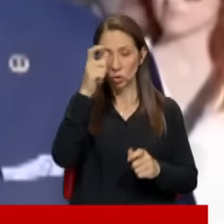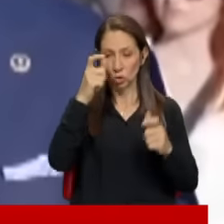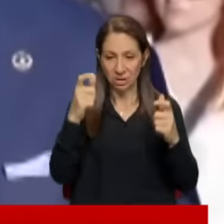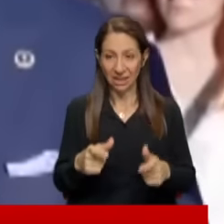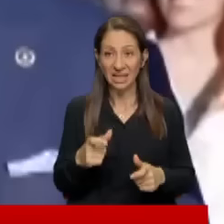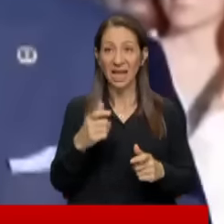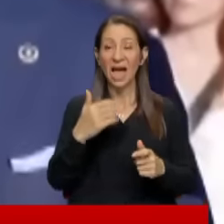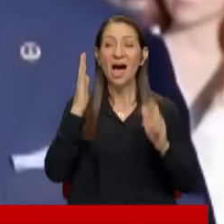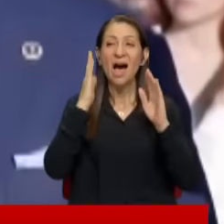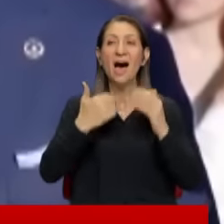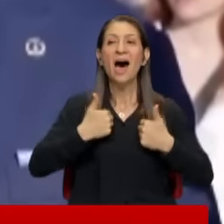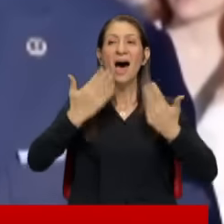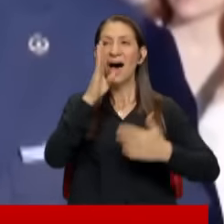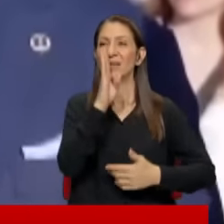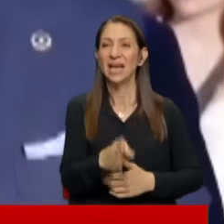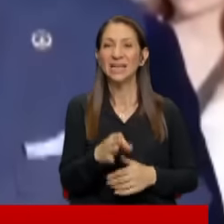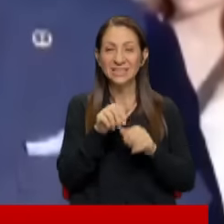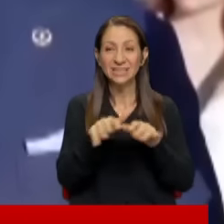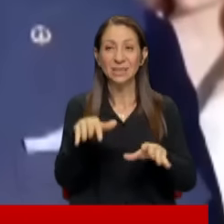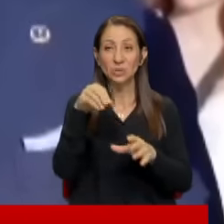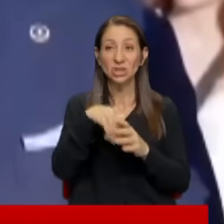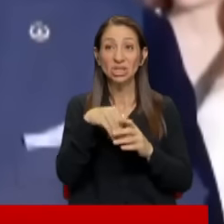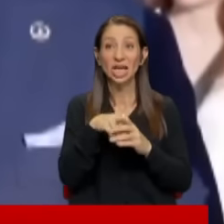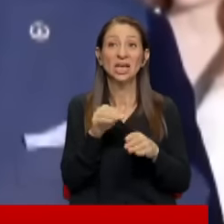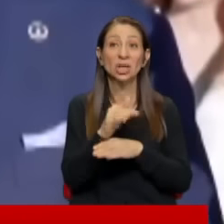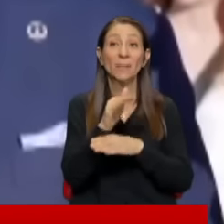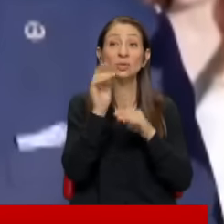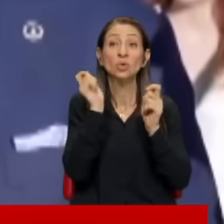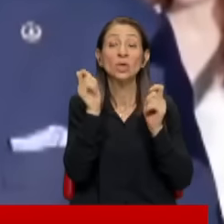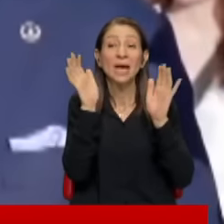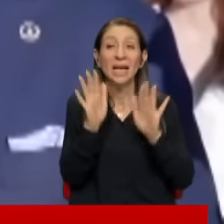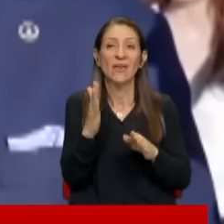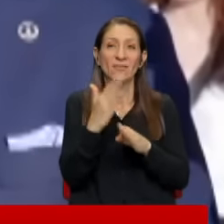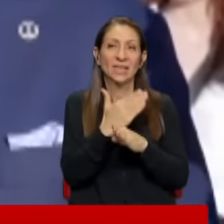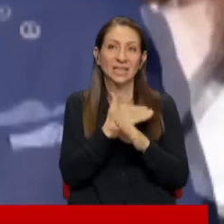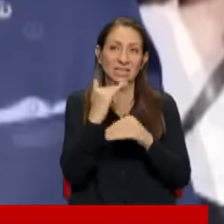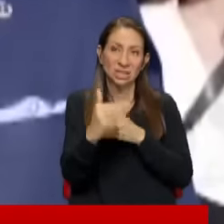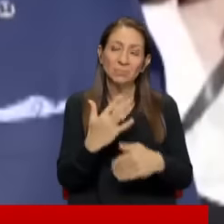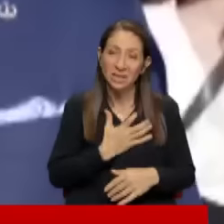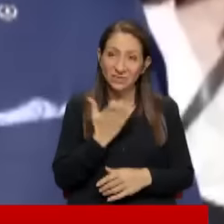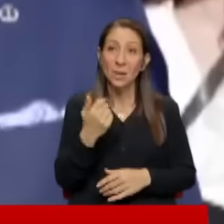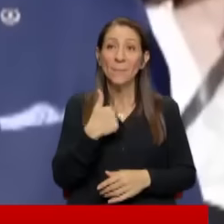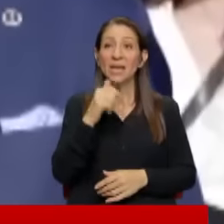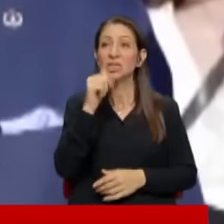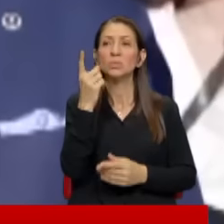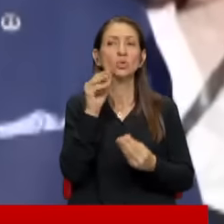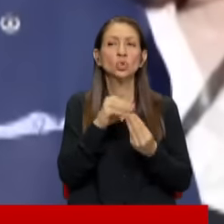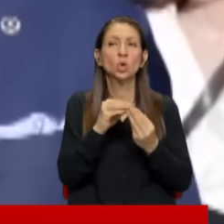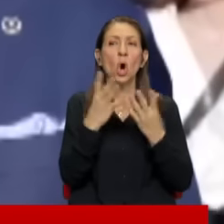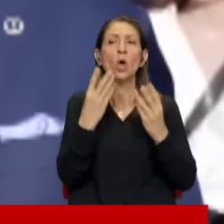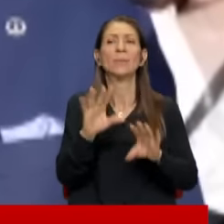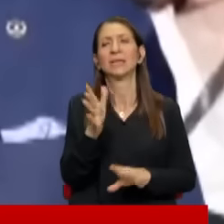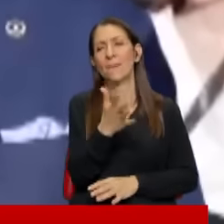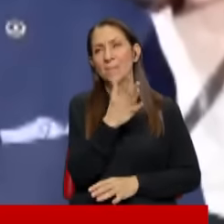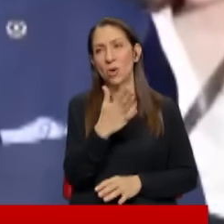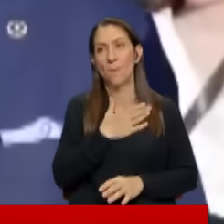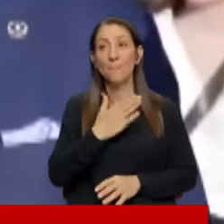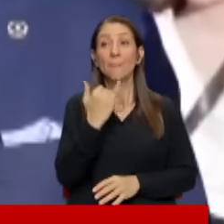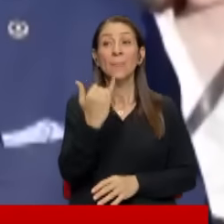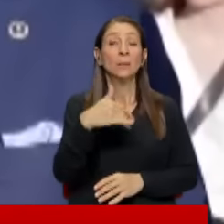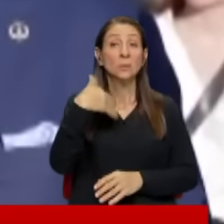ülkenin adalet sisteminin içerisinde yaşamak zorunda kalan yurttaşlarız maalesef. Ben hiçbir suçu olmadığını biliyorum.